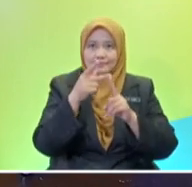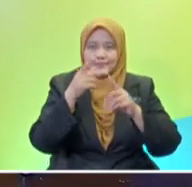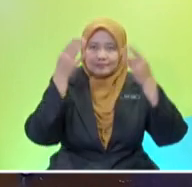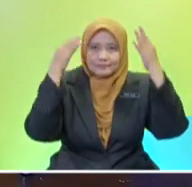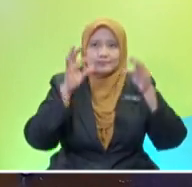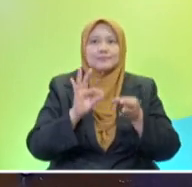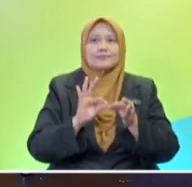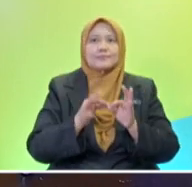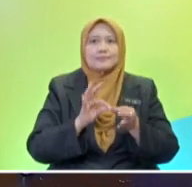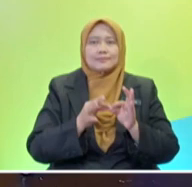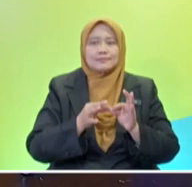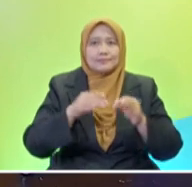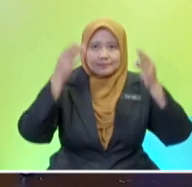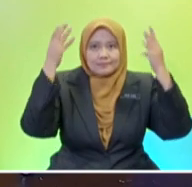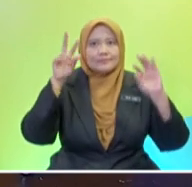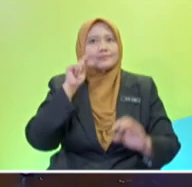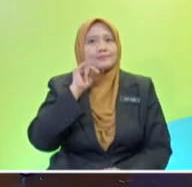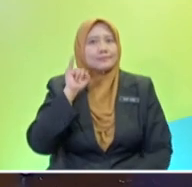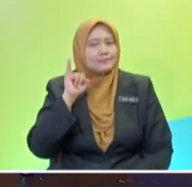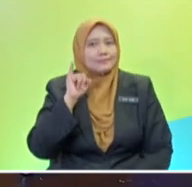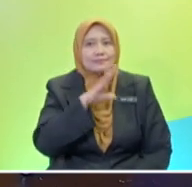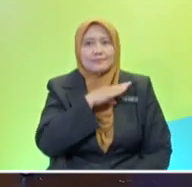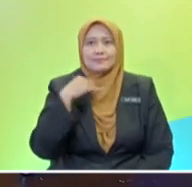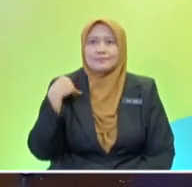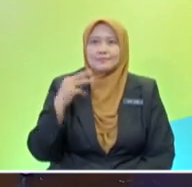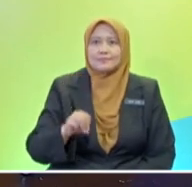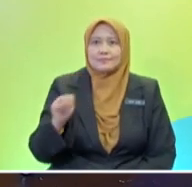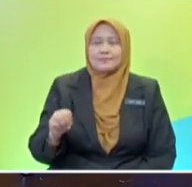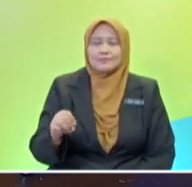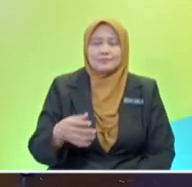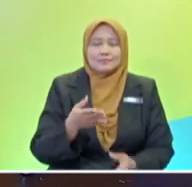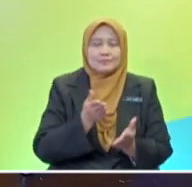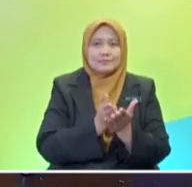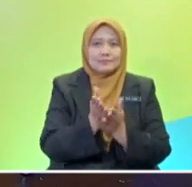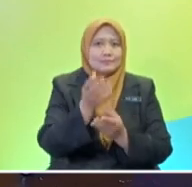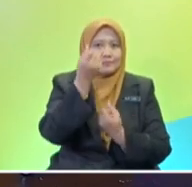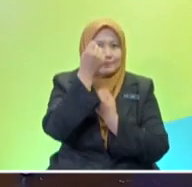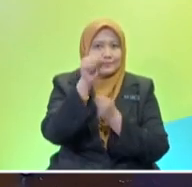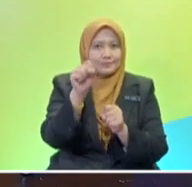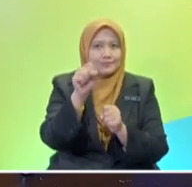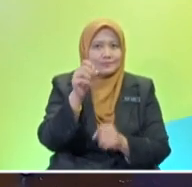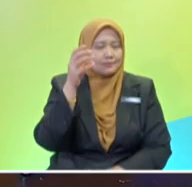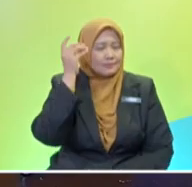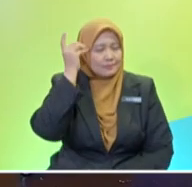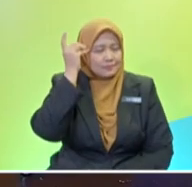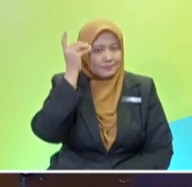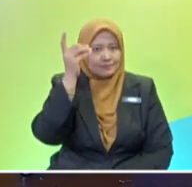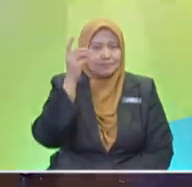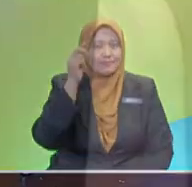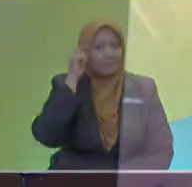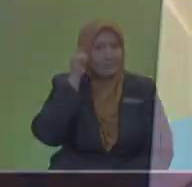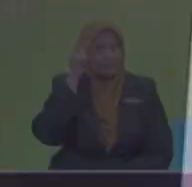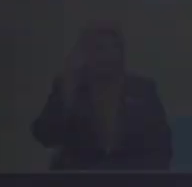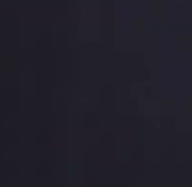Ilda. Dan murid-murid yang terus setia menonton Didik TV KPM. Okey, bye-bye.